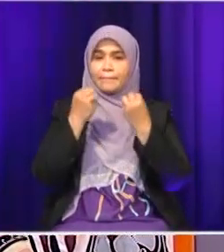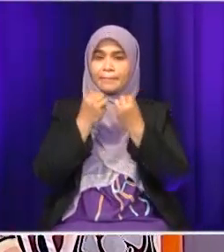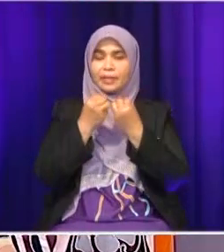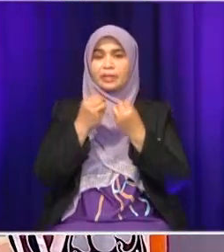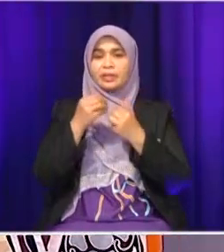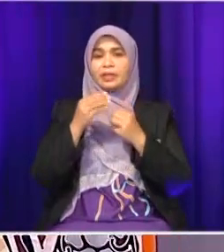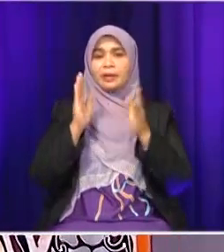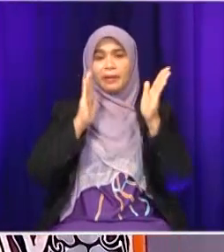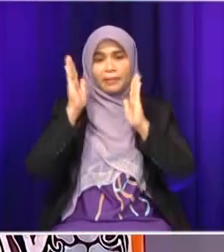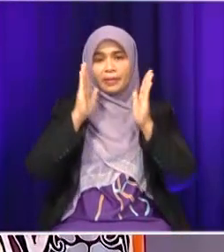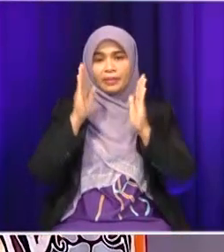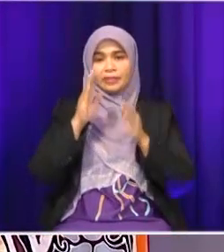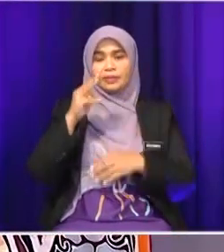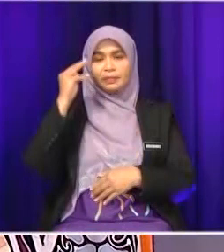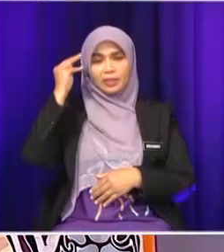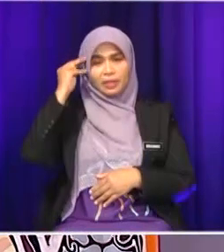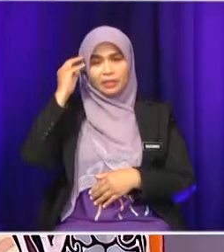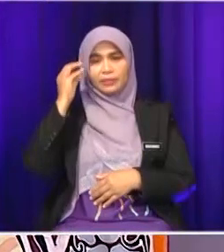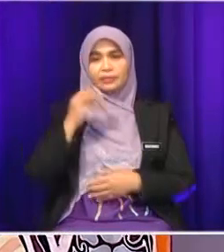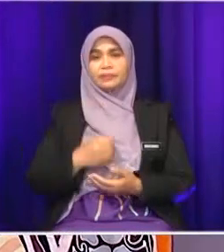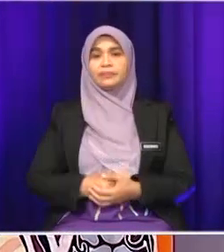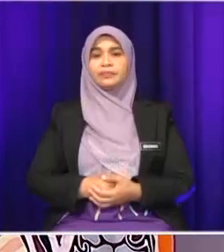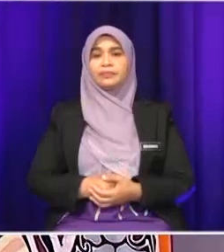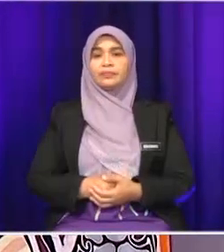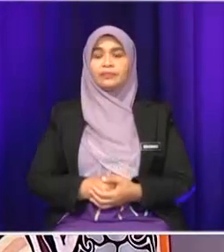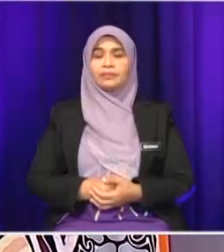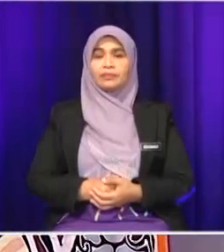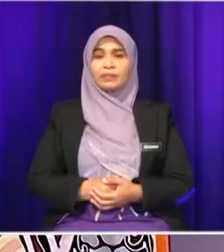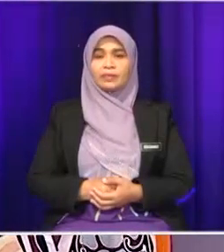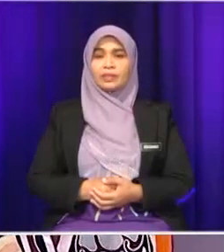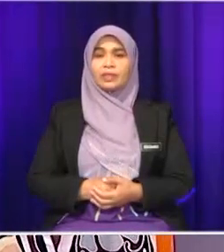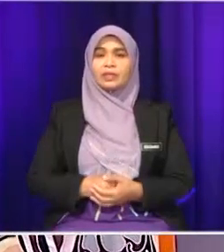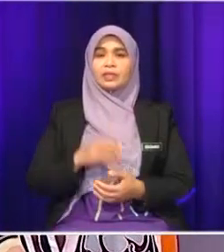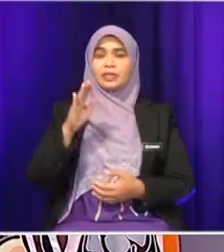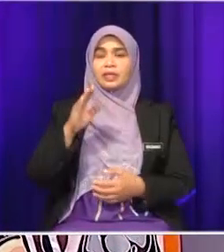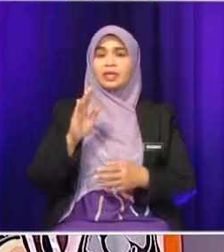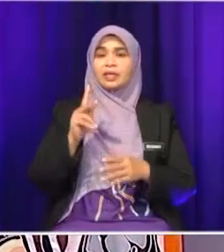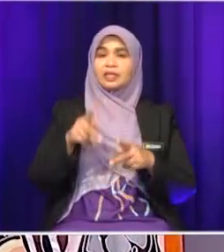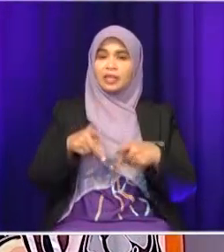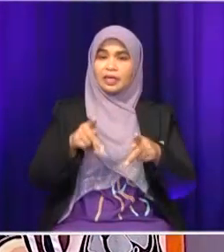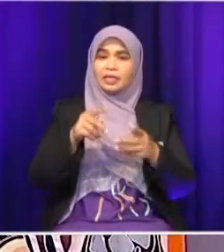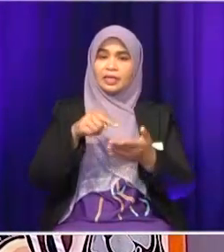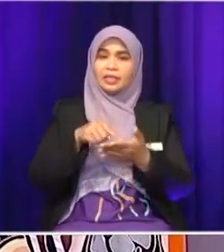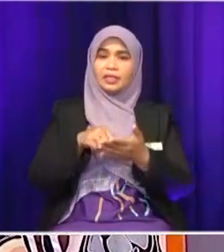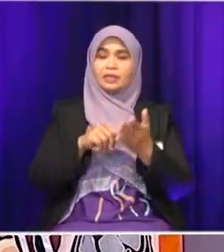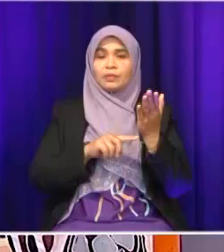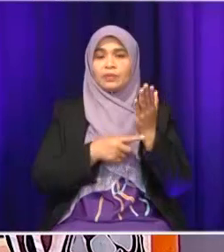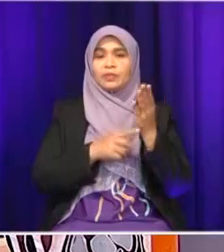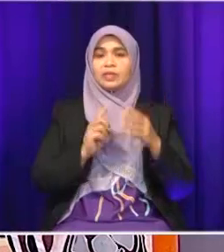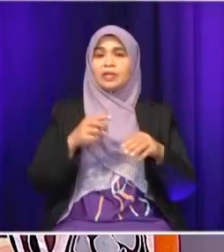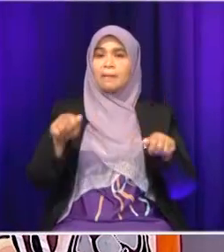India atau Cina yaitu kaidah berisik and porting roasting Sorry ya Mana kaidah ini bulu-bule kita masak menggunakan